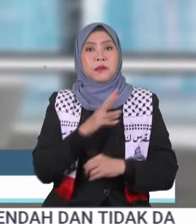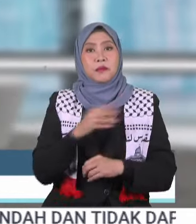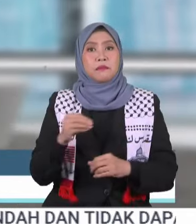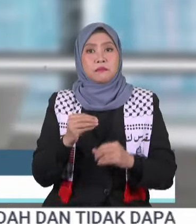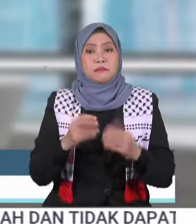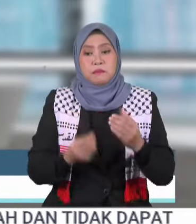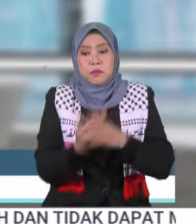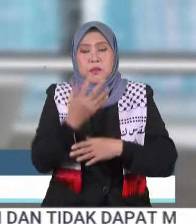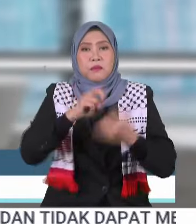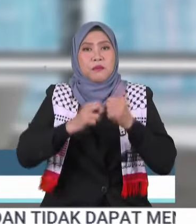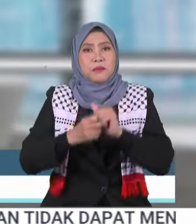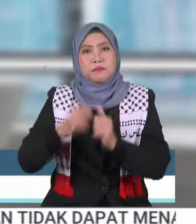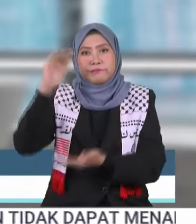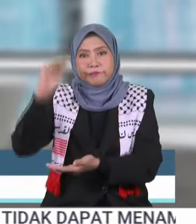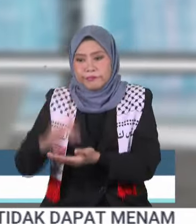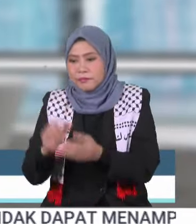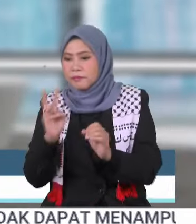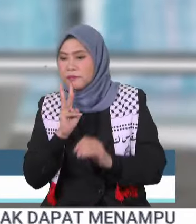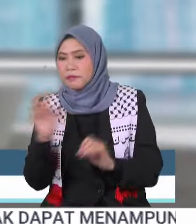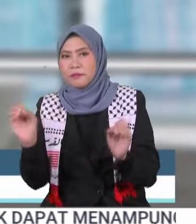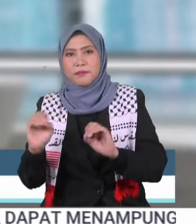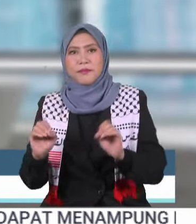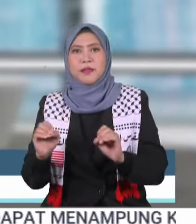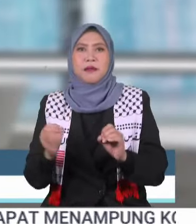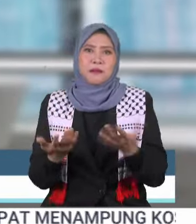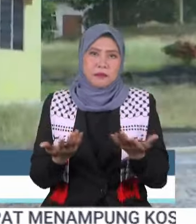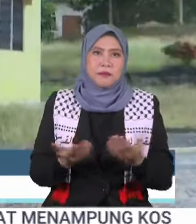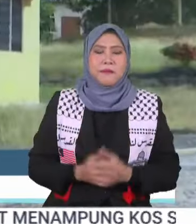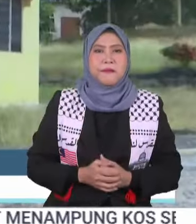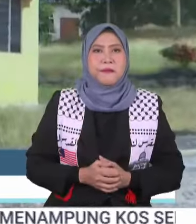air yang membelenggu sesetengah kawasan di Kedah.